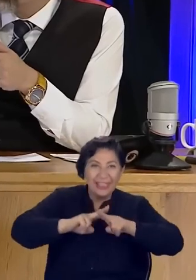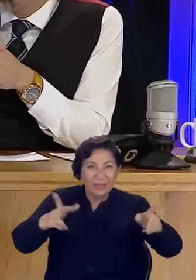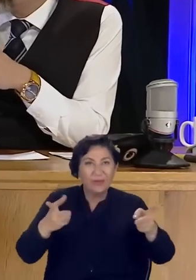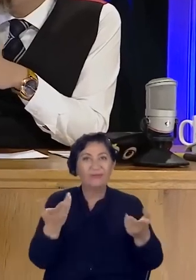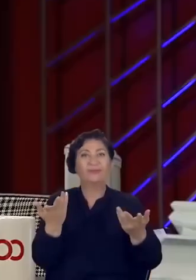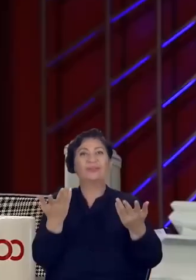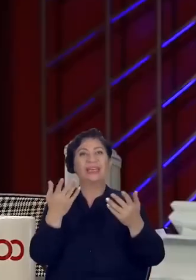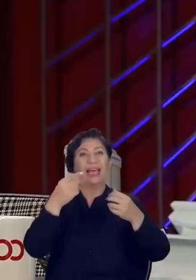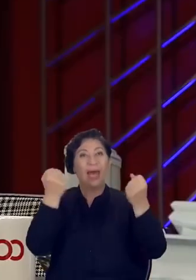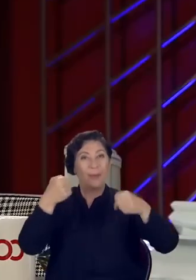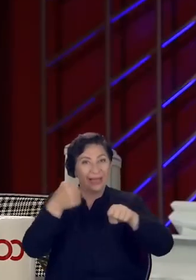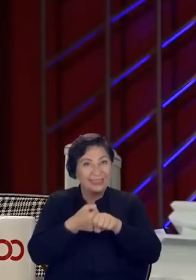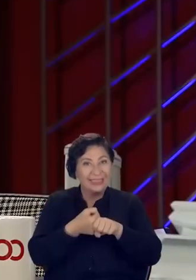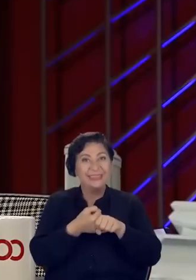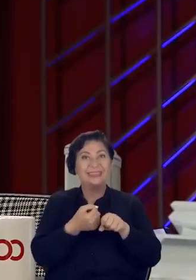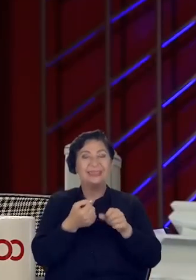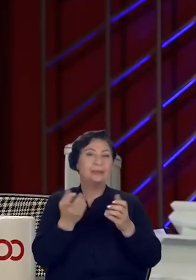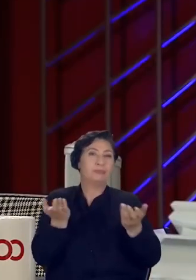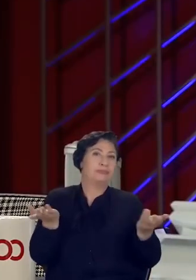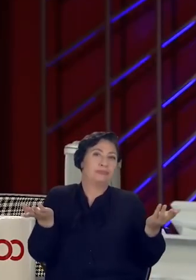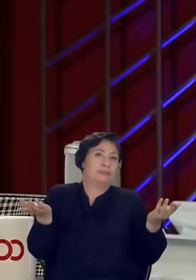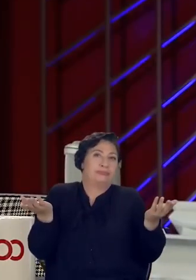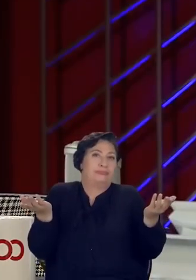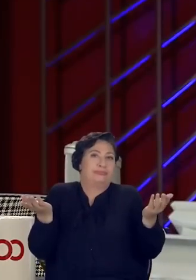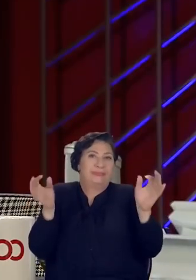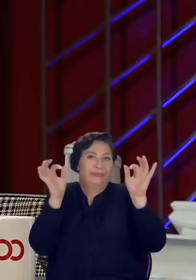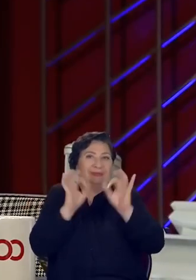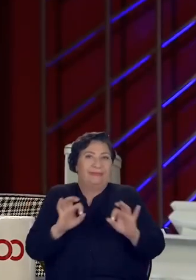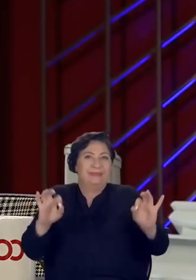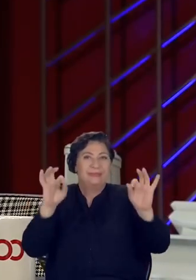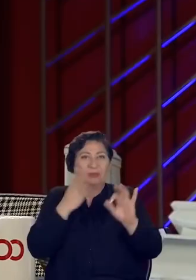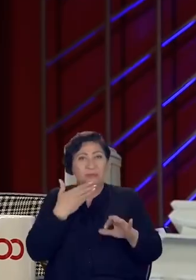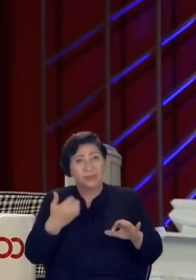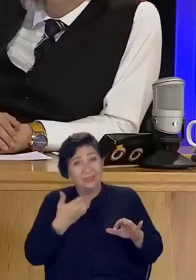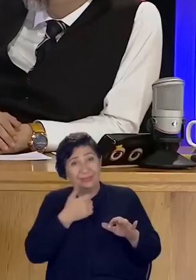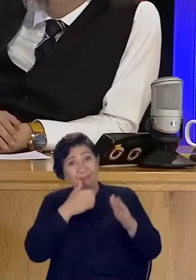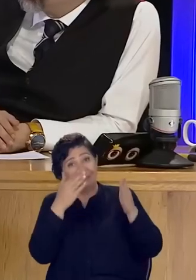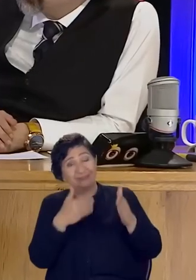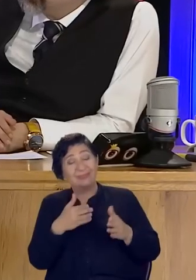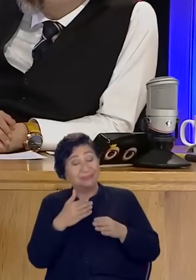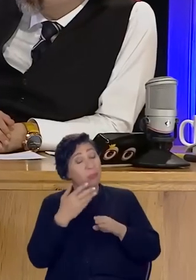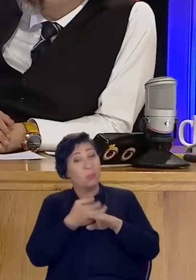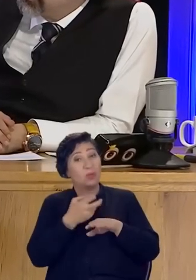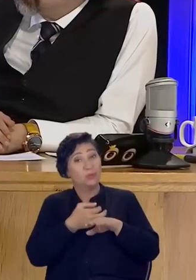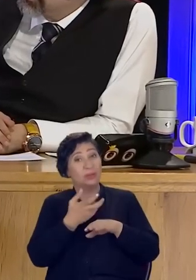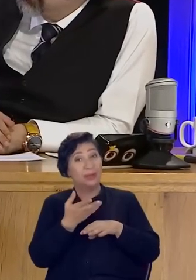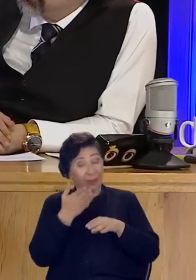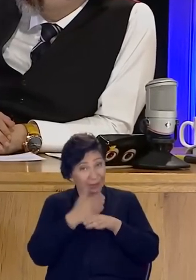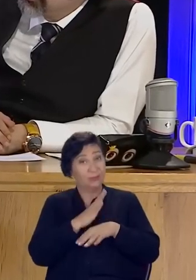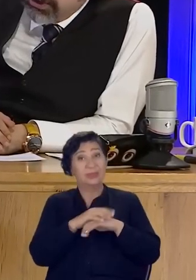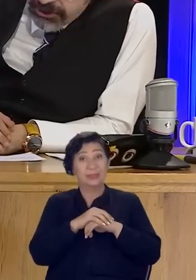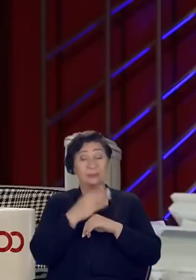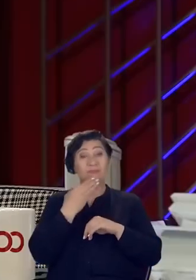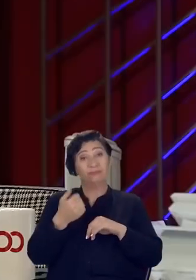tecavüz, trafik kazası, başka bir şey. Hiçbir şey geçmedi. Çok yakışıklı bir adamsınız. Gerçekten. Maşallah. Çok sağ